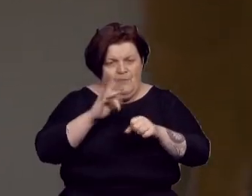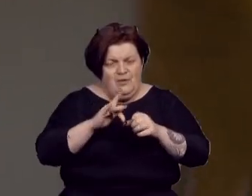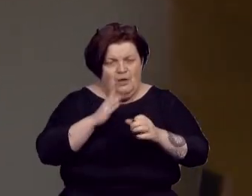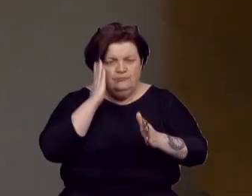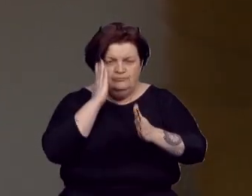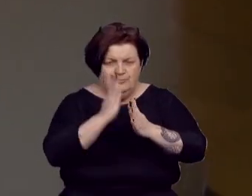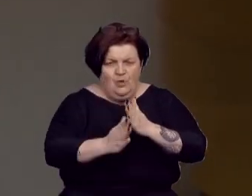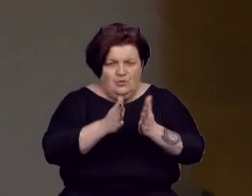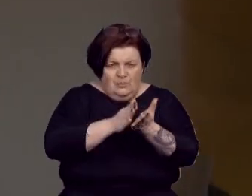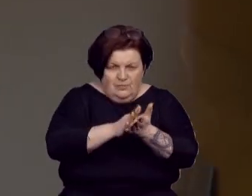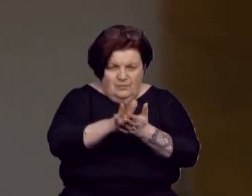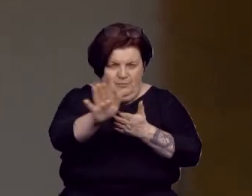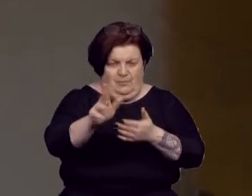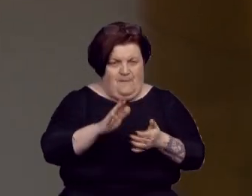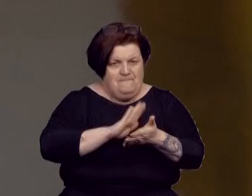toru.